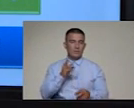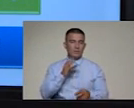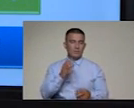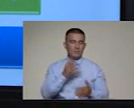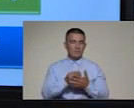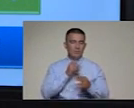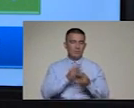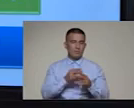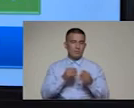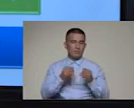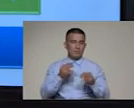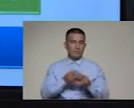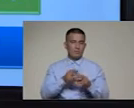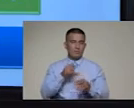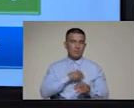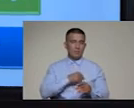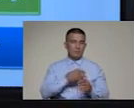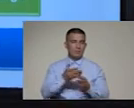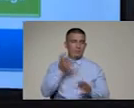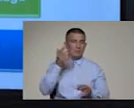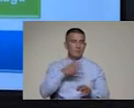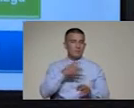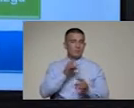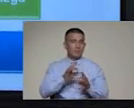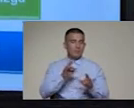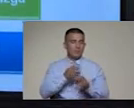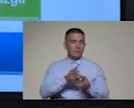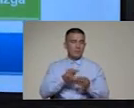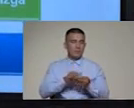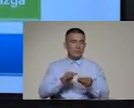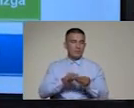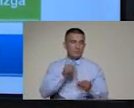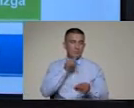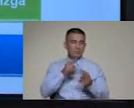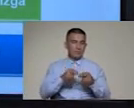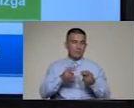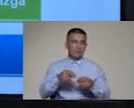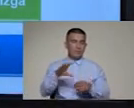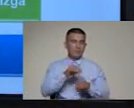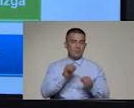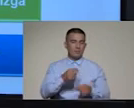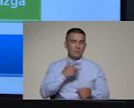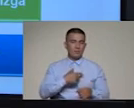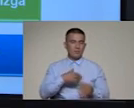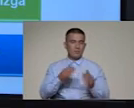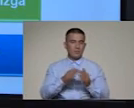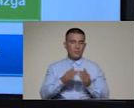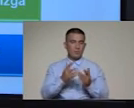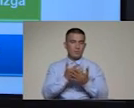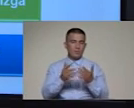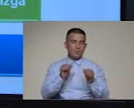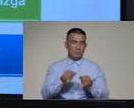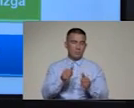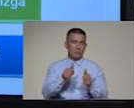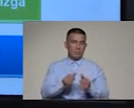eritmasi bilan ham yuqoridagiga o'xshash tajribalarni takrorlab ko'ring. Mayli siz uy sharoitida buning formulalarini